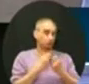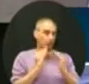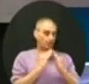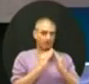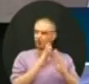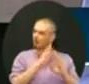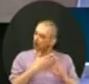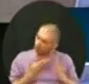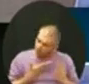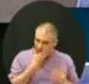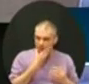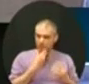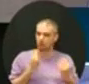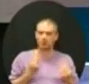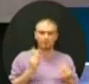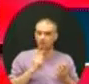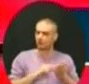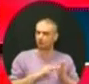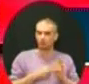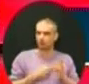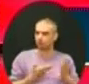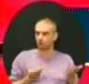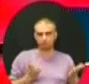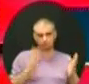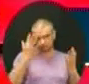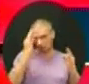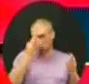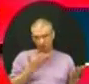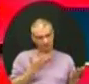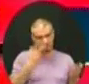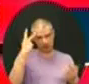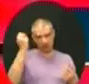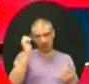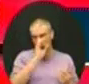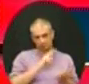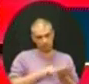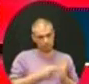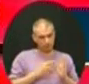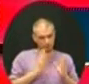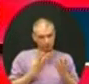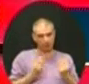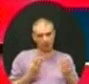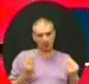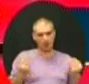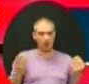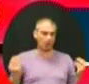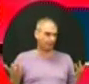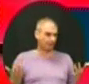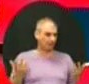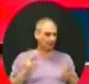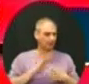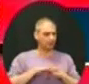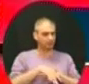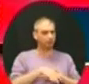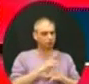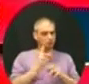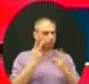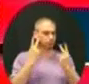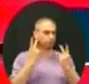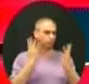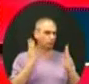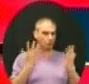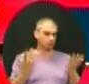בבית. כל זה טוב ויפה, אבל בפוליטיקה, עם כן. כל הכבוד לתיאוריות, בפוליטיקה יש עוד הרבה מאוד פקטורים